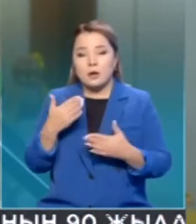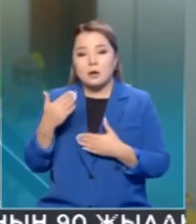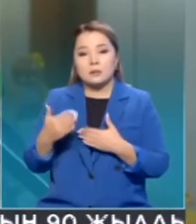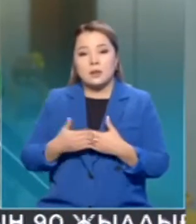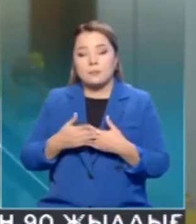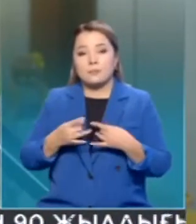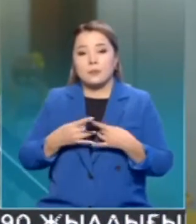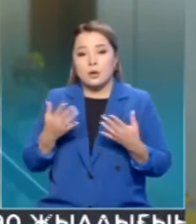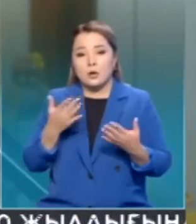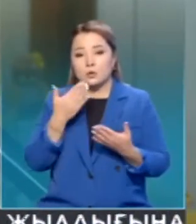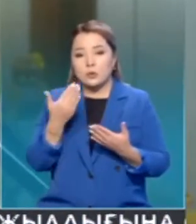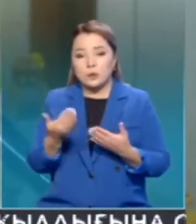тәуелсіздік жылдарындағы негізгі жетістіктері, тұрақтылық пен тыныштықты сақтауға бағытталған ұстанымдары талқыланды. Сондай-ақ шараға арнайы шетелден келген